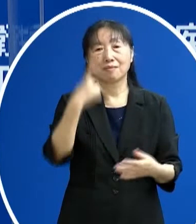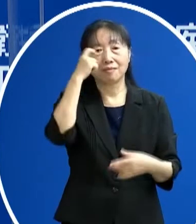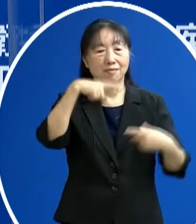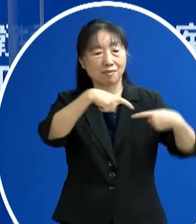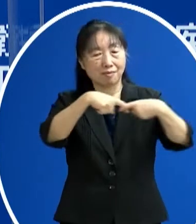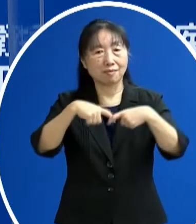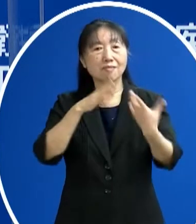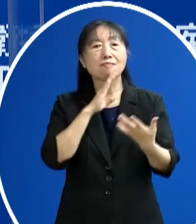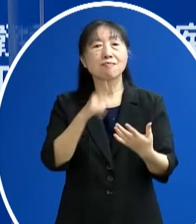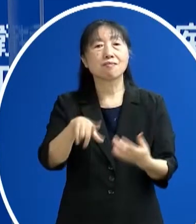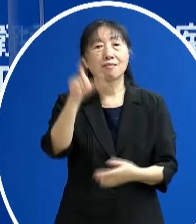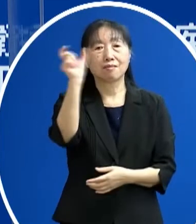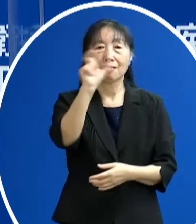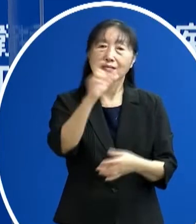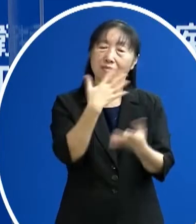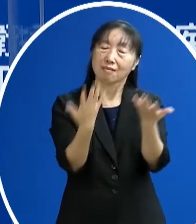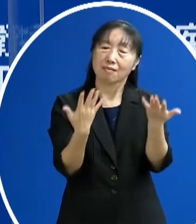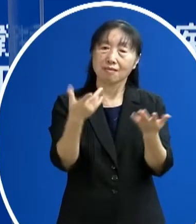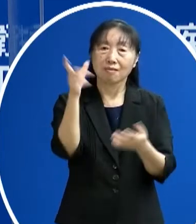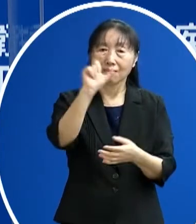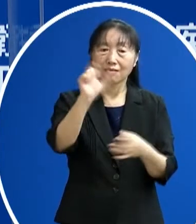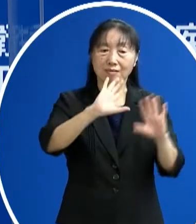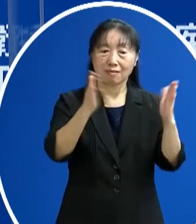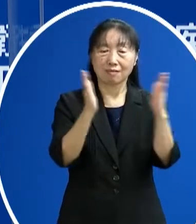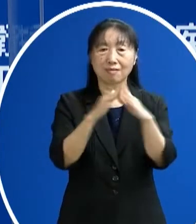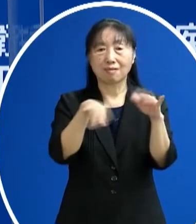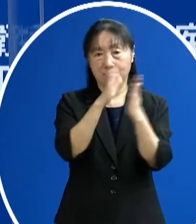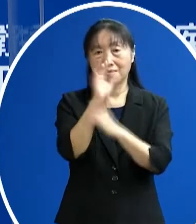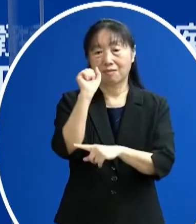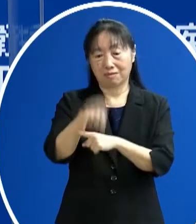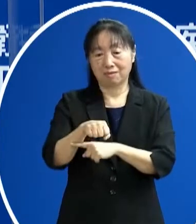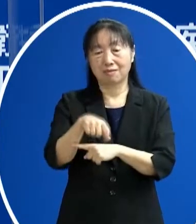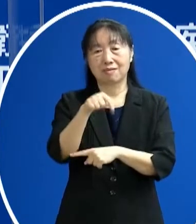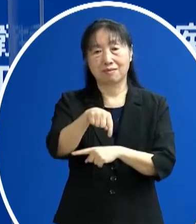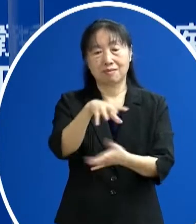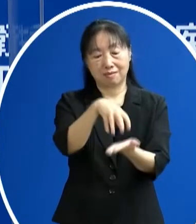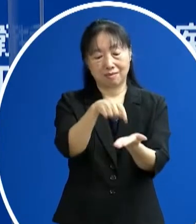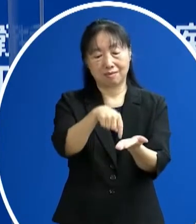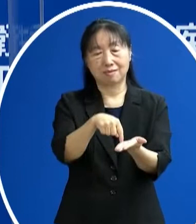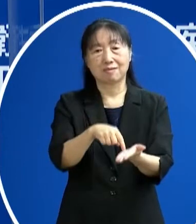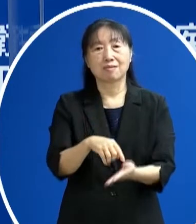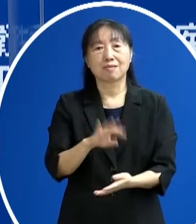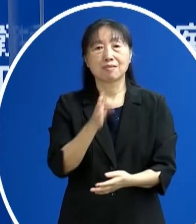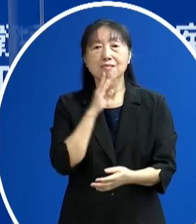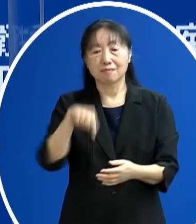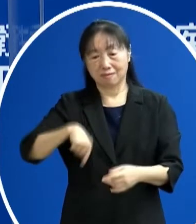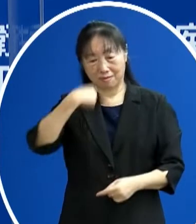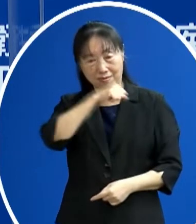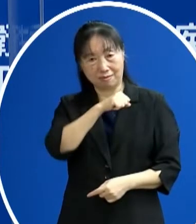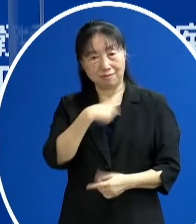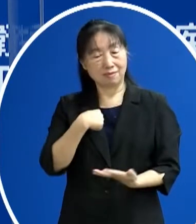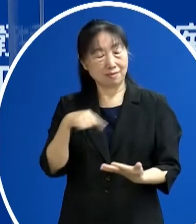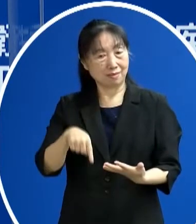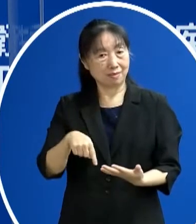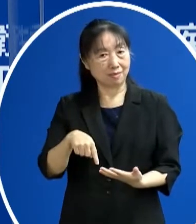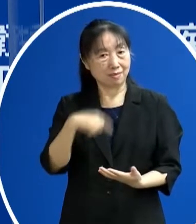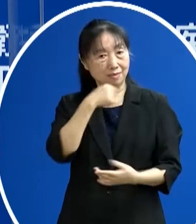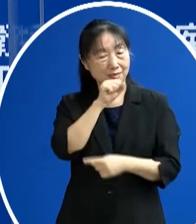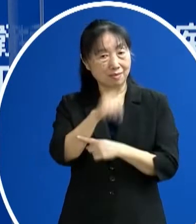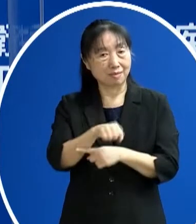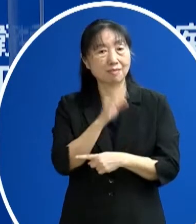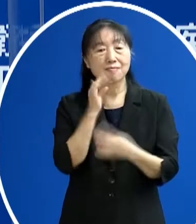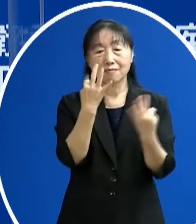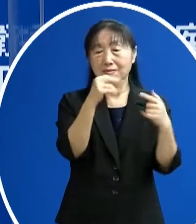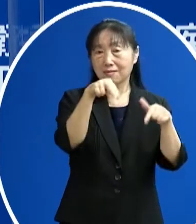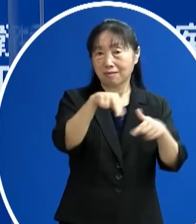样的系统60国左右的它是被承认的。好，另外在国内我们承认，你刚才讲我们的数